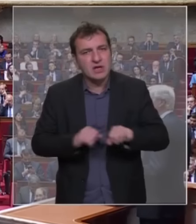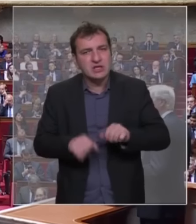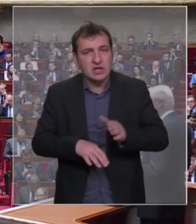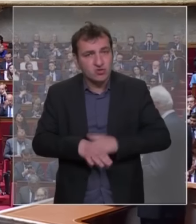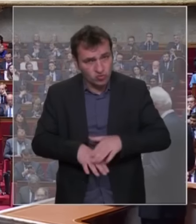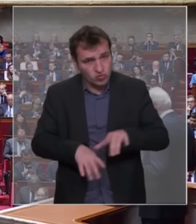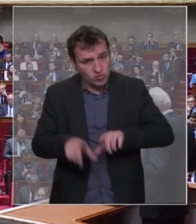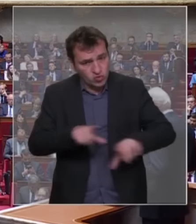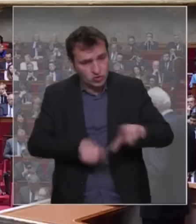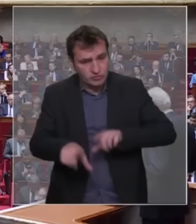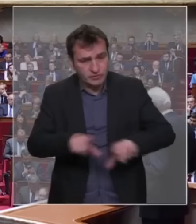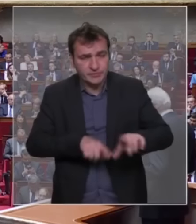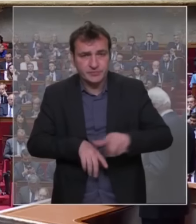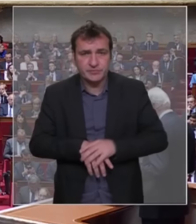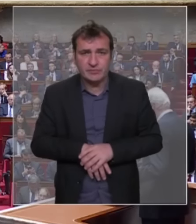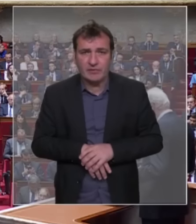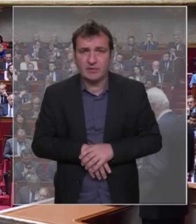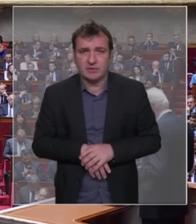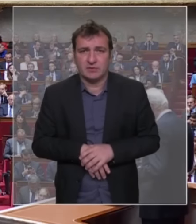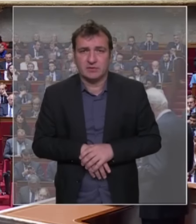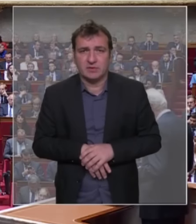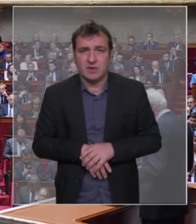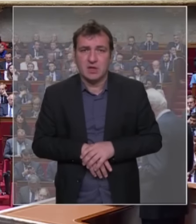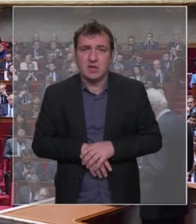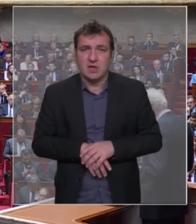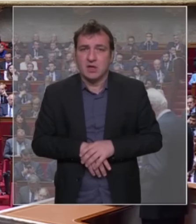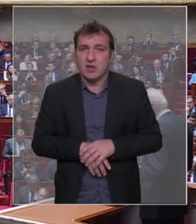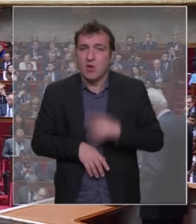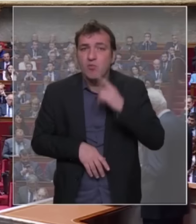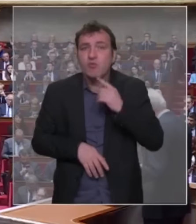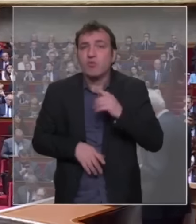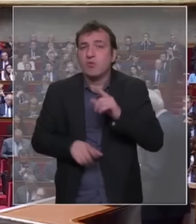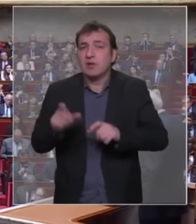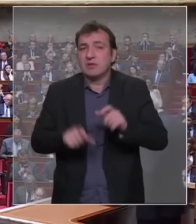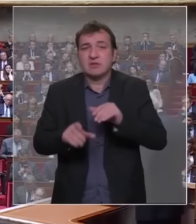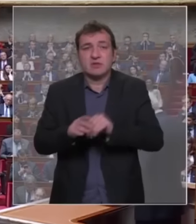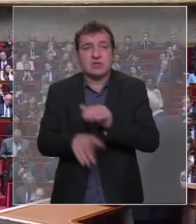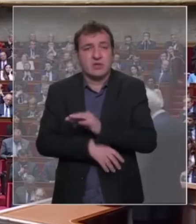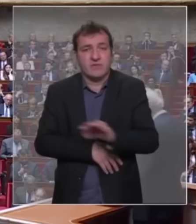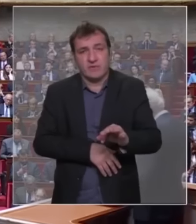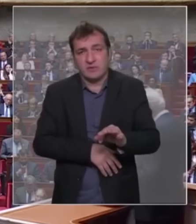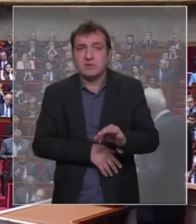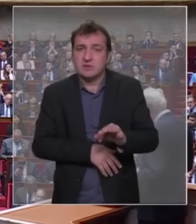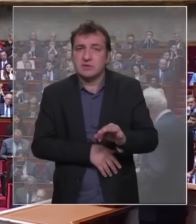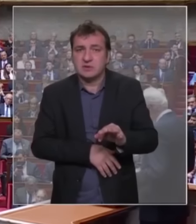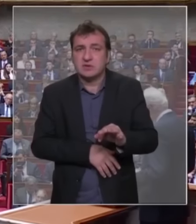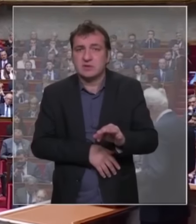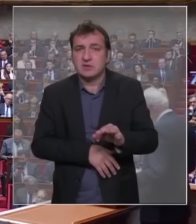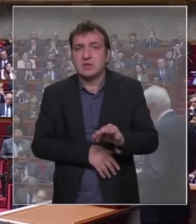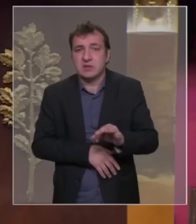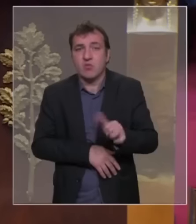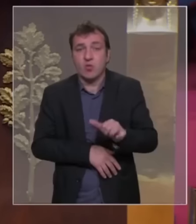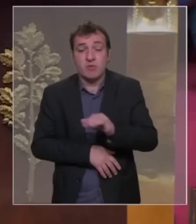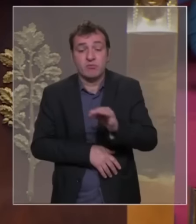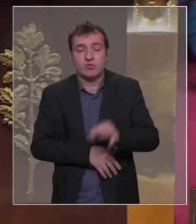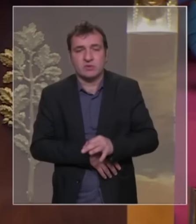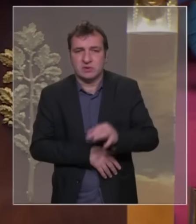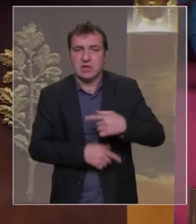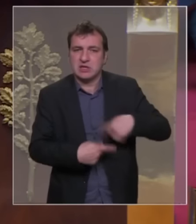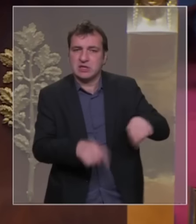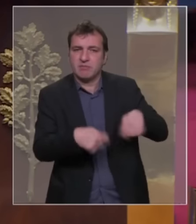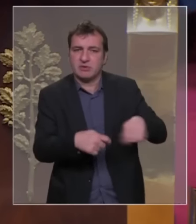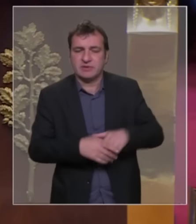logement. C'est le premier poste de dépense des Français. La baisse des taux d'intérêt est une bonne nouvelle